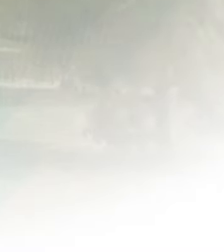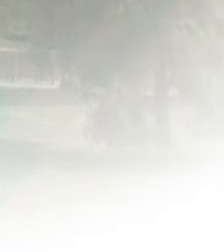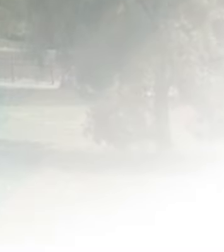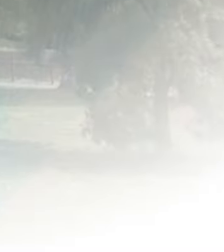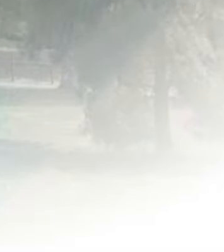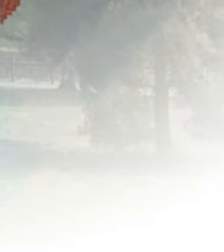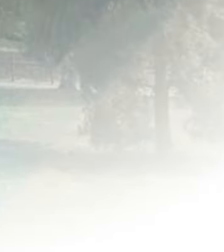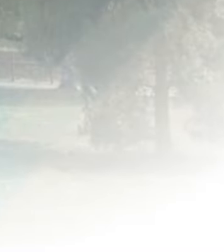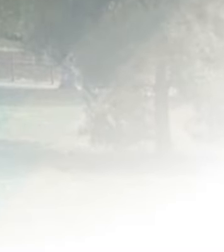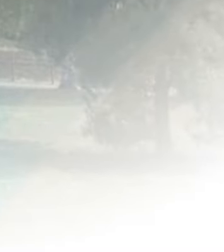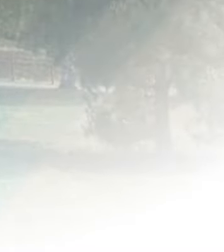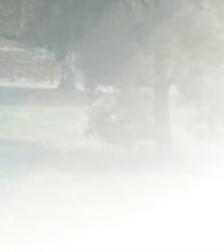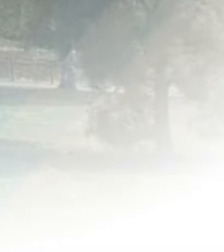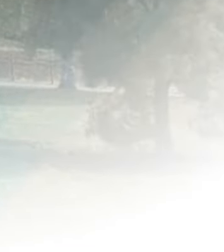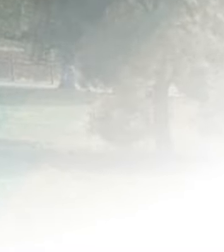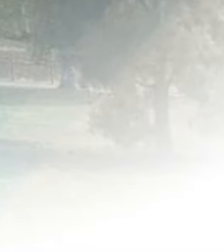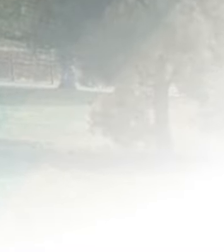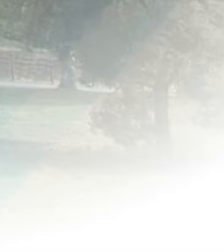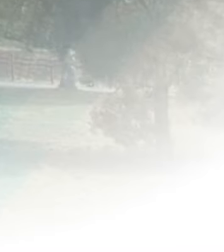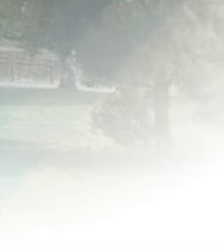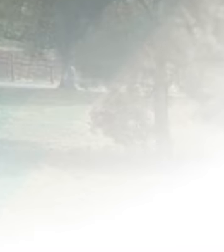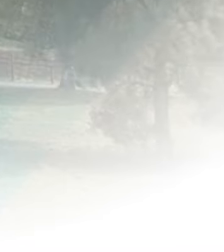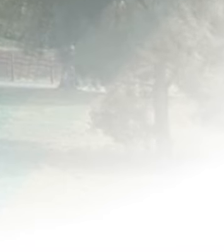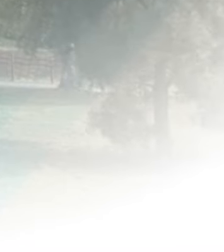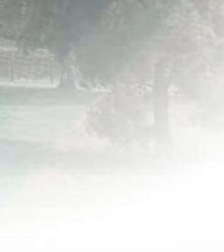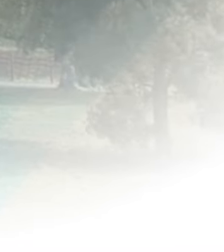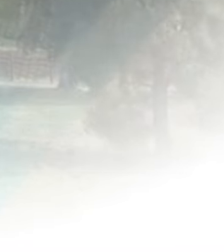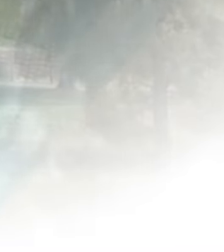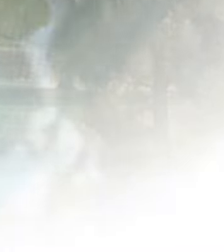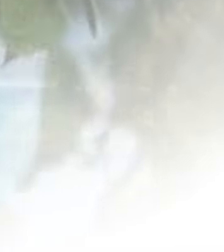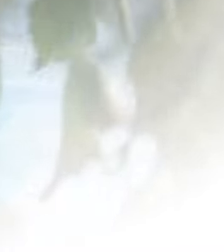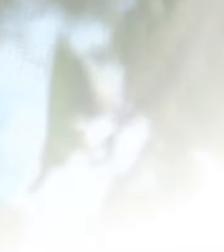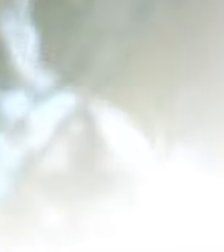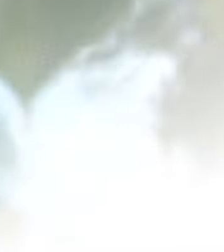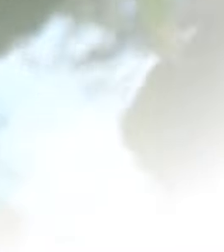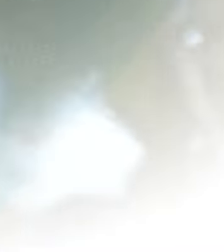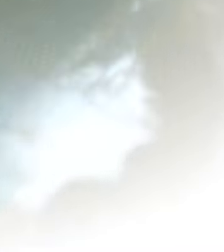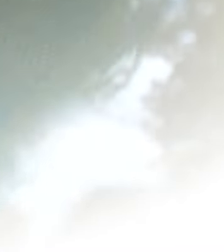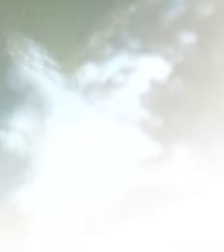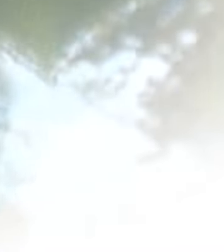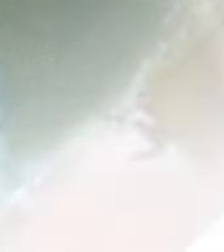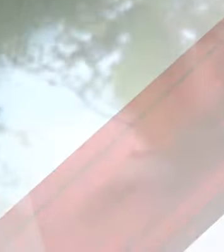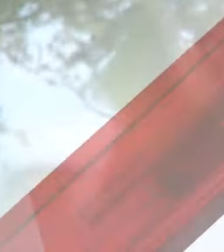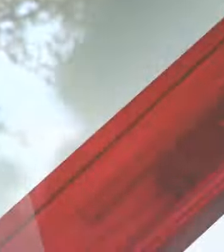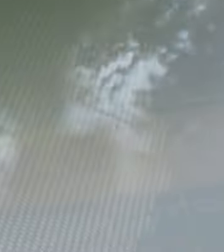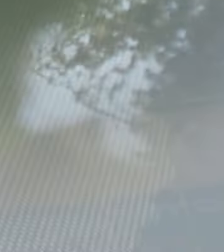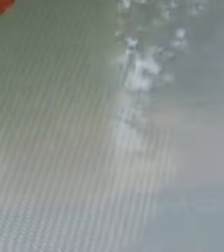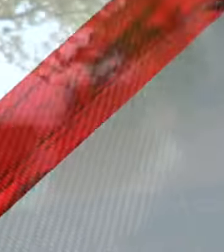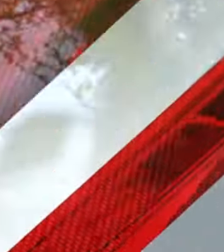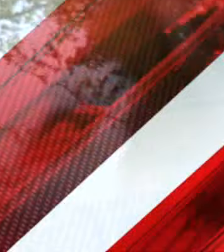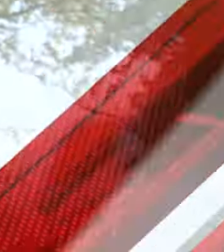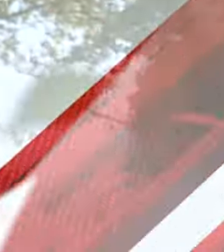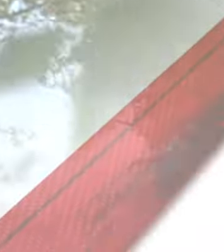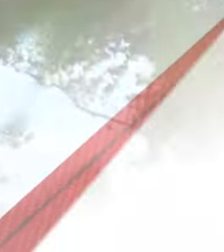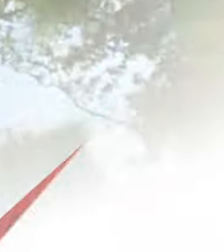По православным календары 1 листопада именины у Ивана, Лявона и Феликса. У католиков